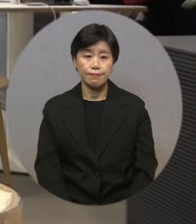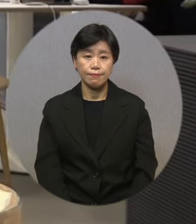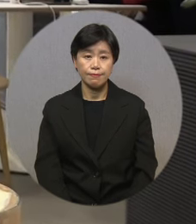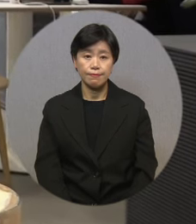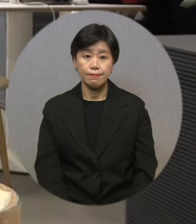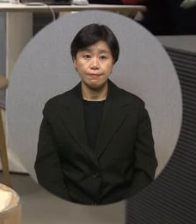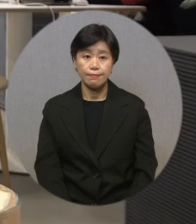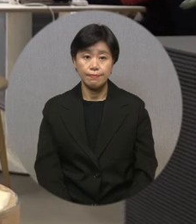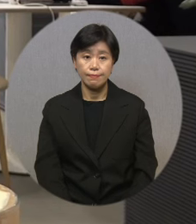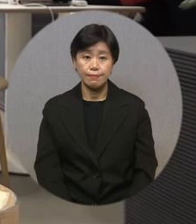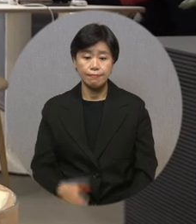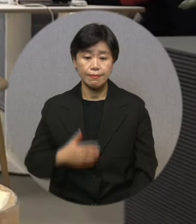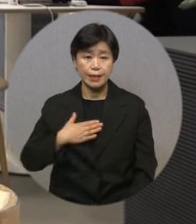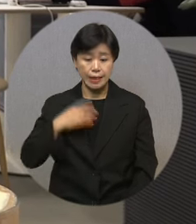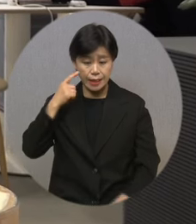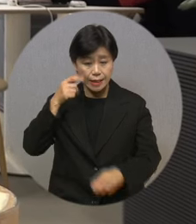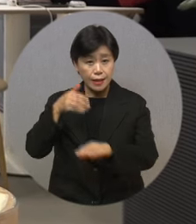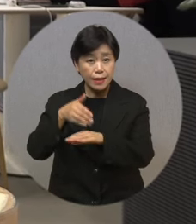발달 장애인으로서의